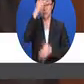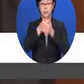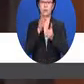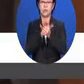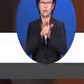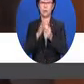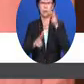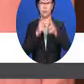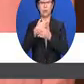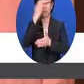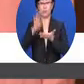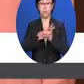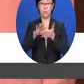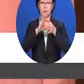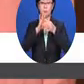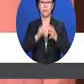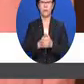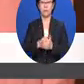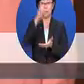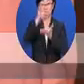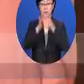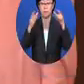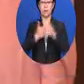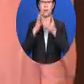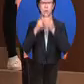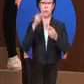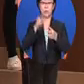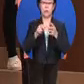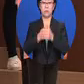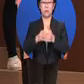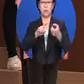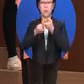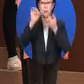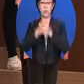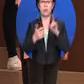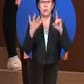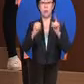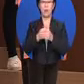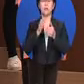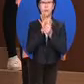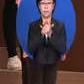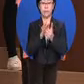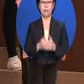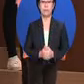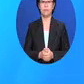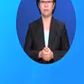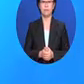지원 사업인 꿈꾸는 놀이터를 통해 천안 지역 아동센터 연합회에 1억 원을 지원했습니다.